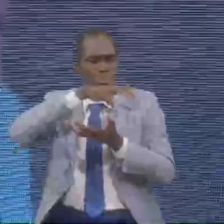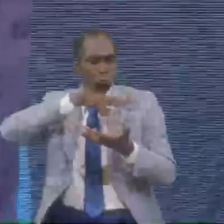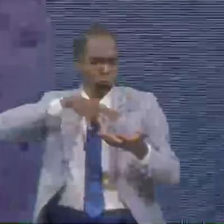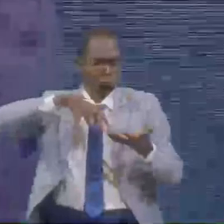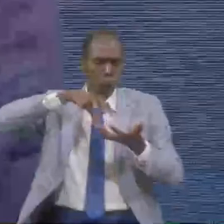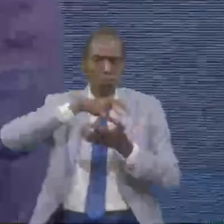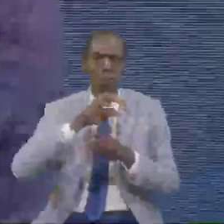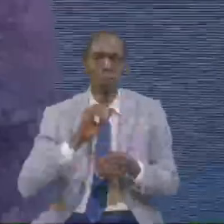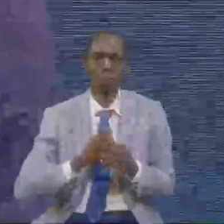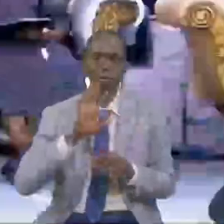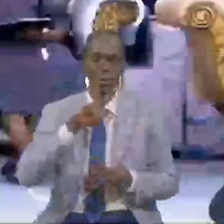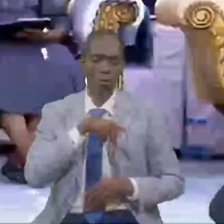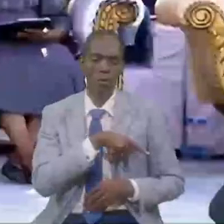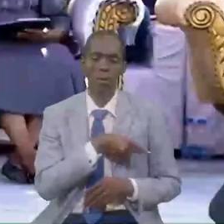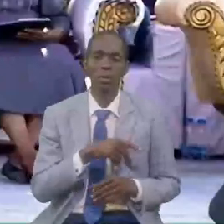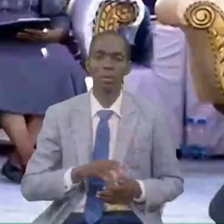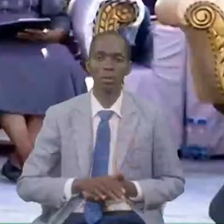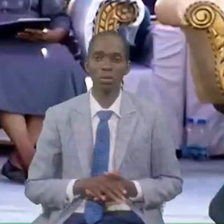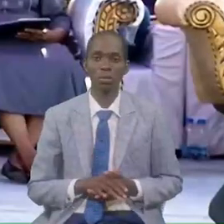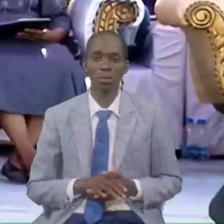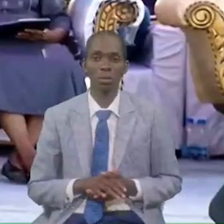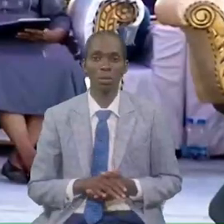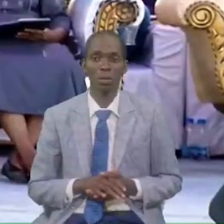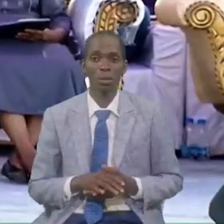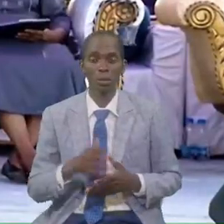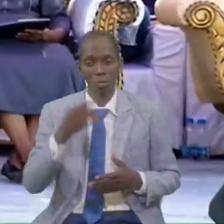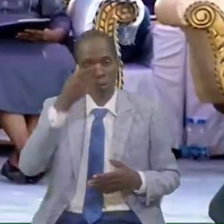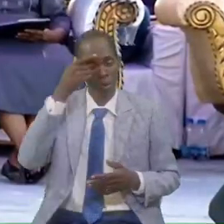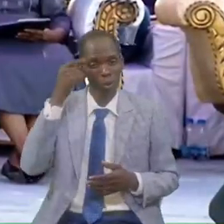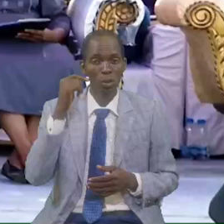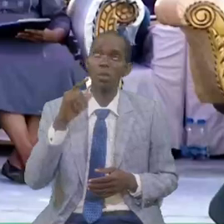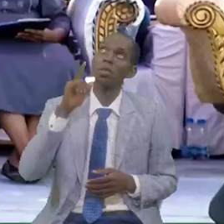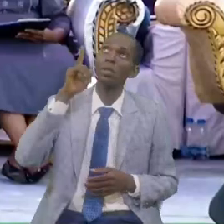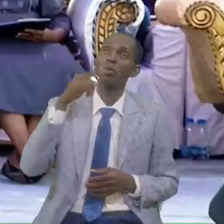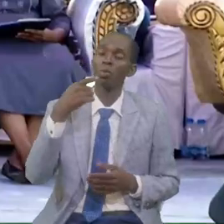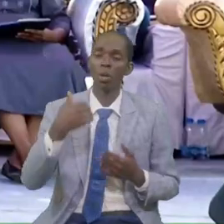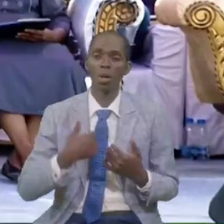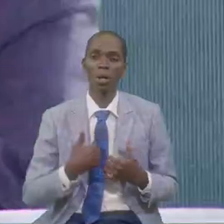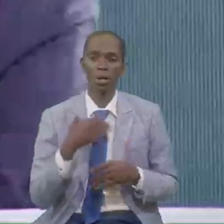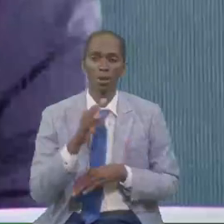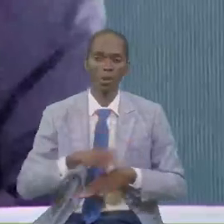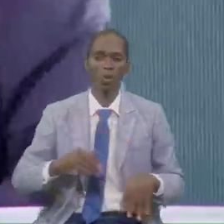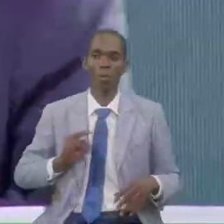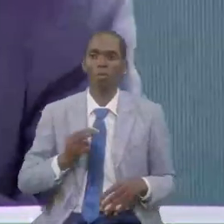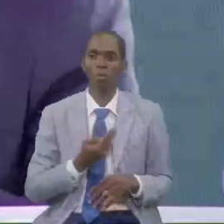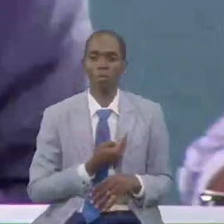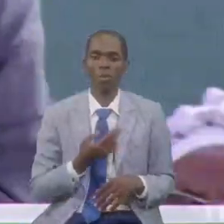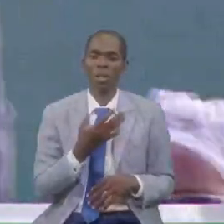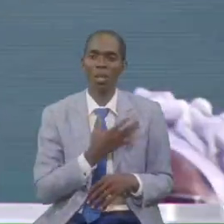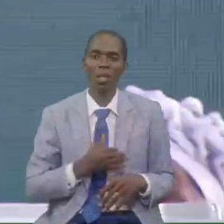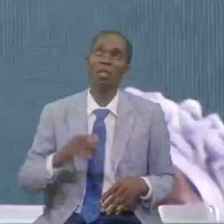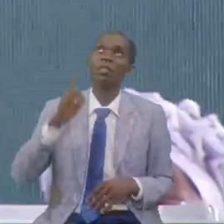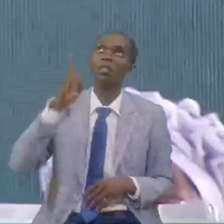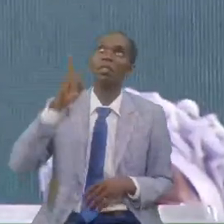amène donc le désarroi dans ta vie. Mais celui qui nous a appelés